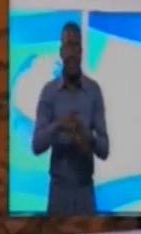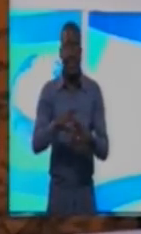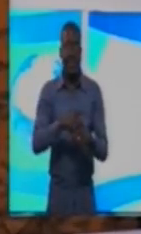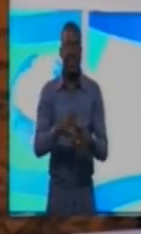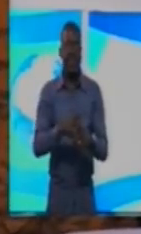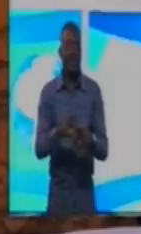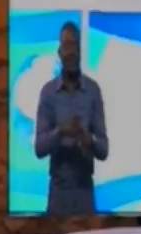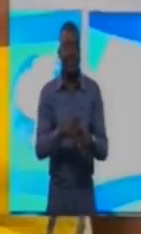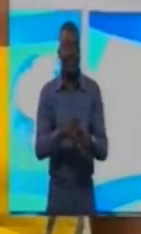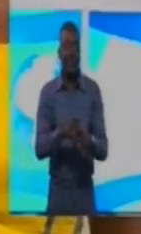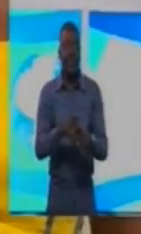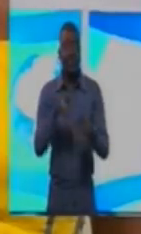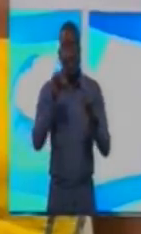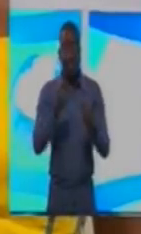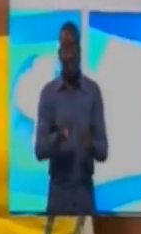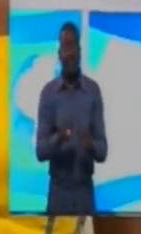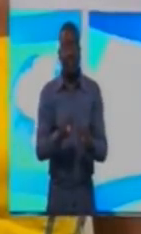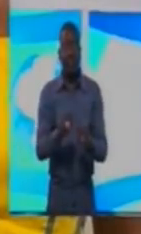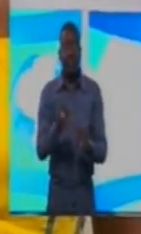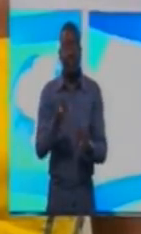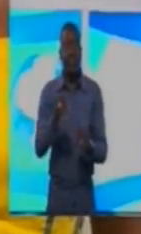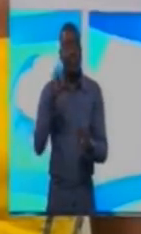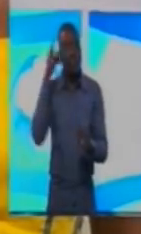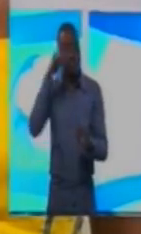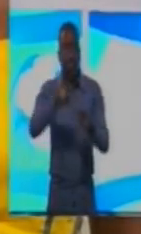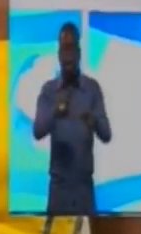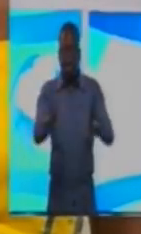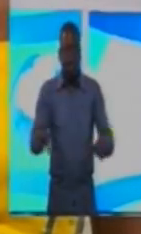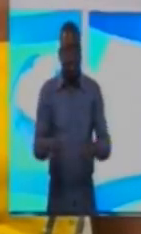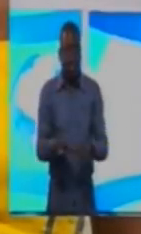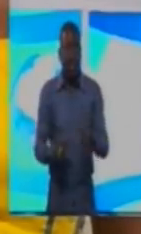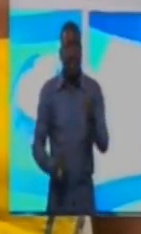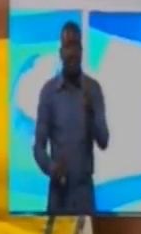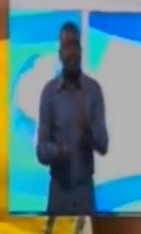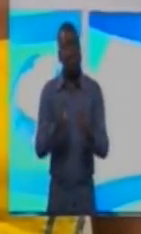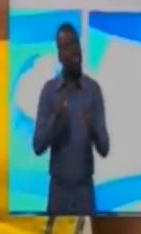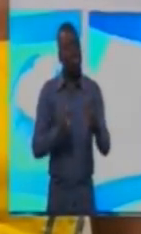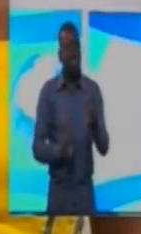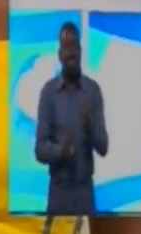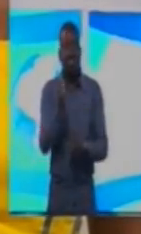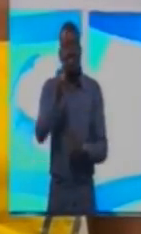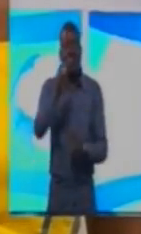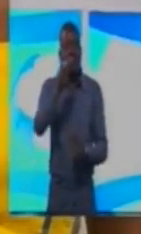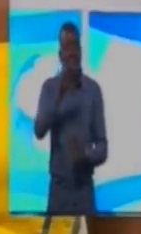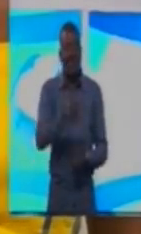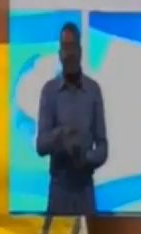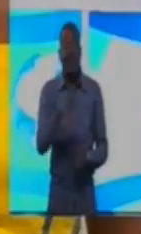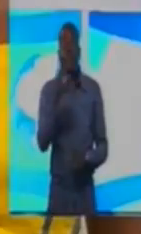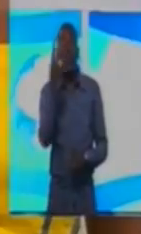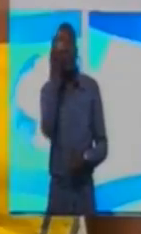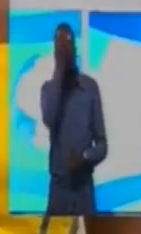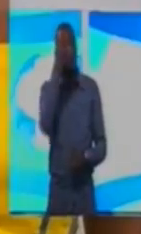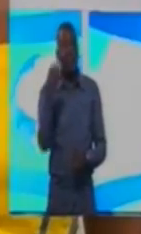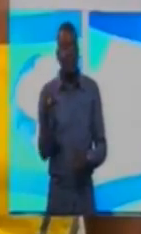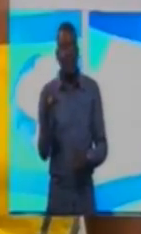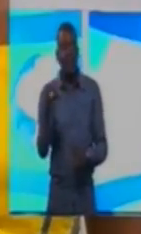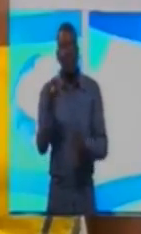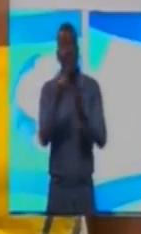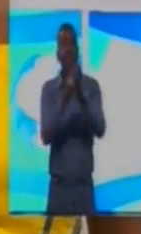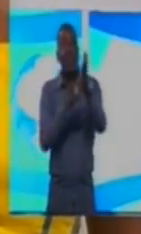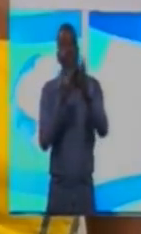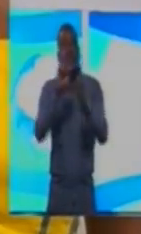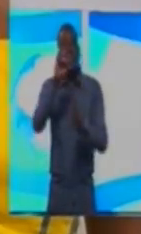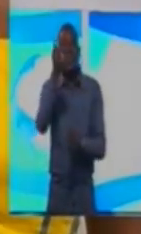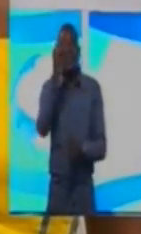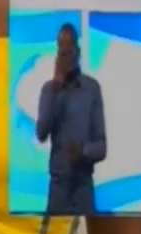Et du reste, à l'échelle locale, près de 52% des enfants de moins de 17 ans sont